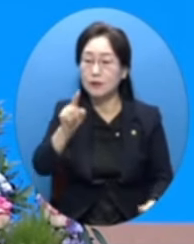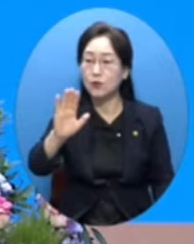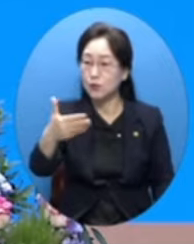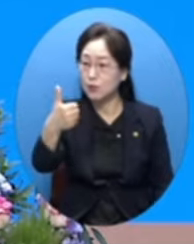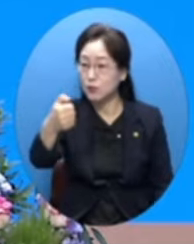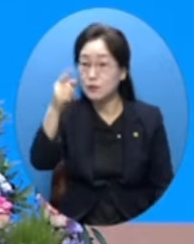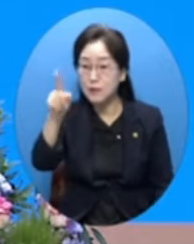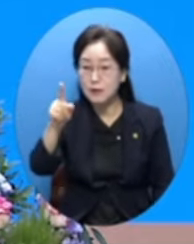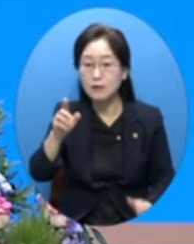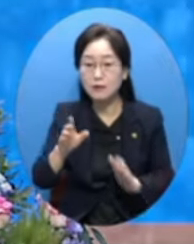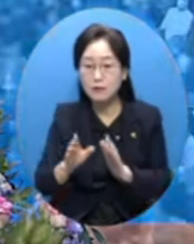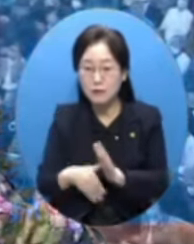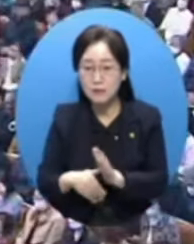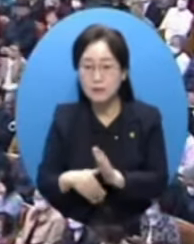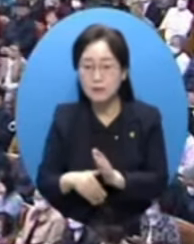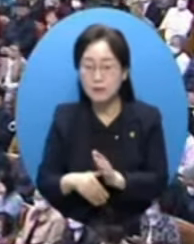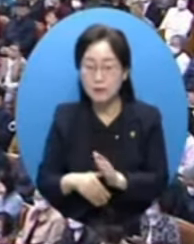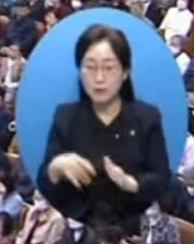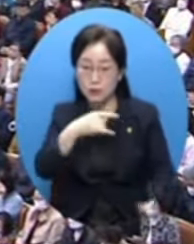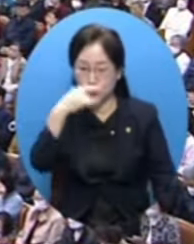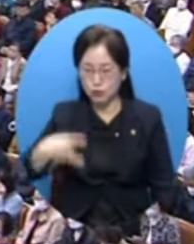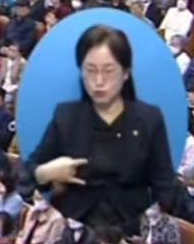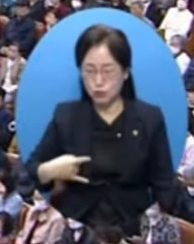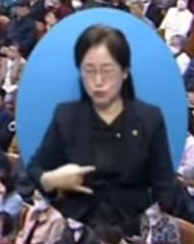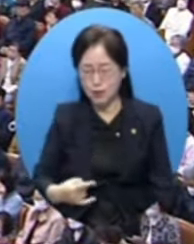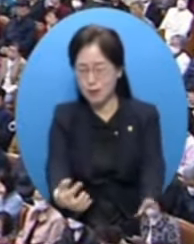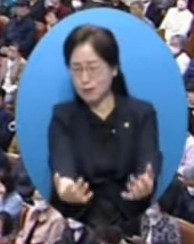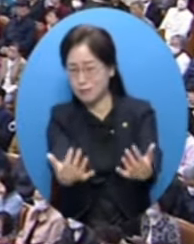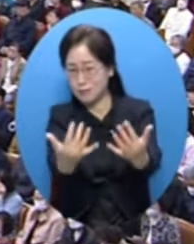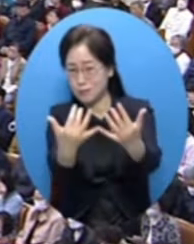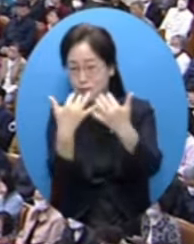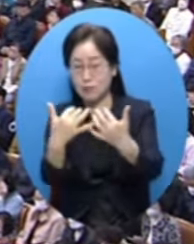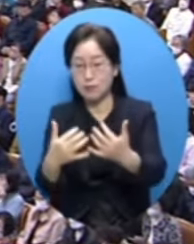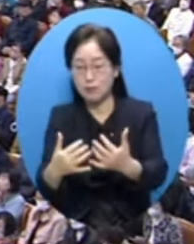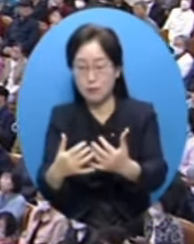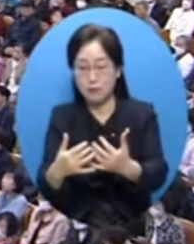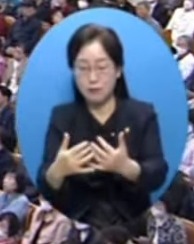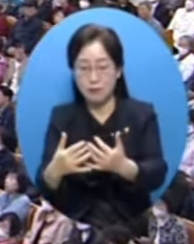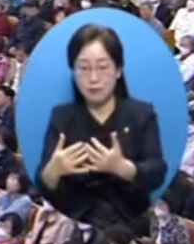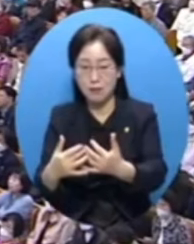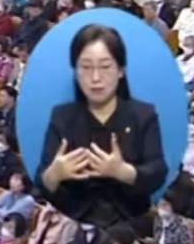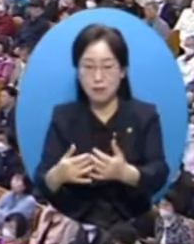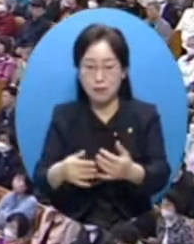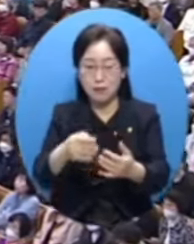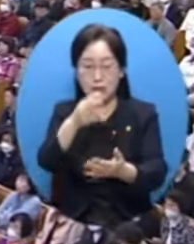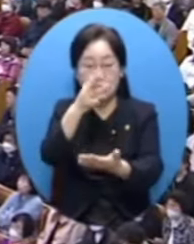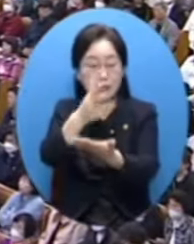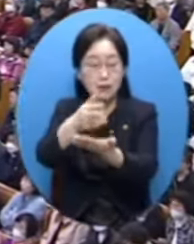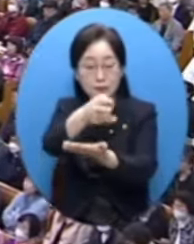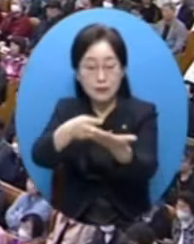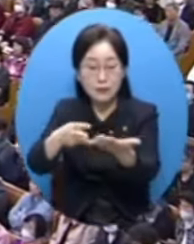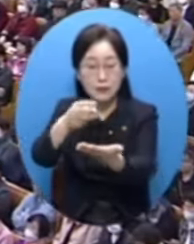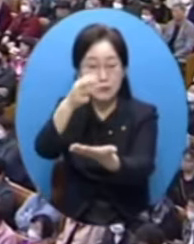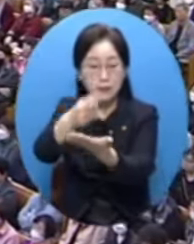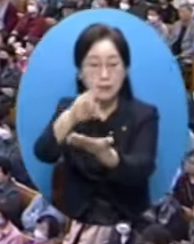1951년 중공군의 대대적인 공격으로 거의 38선 넘어서 저